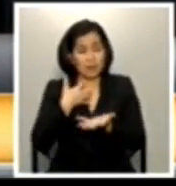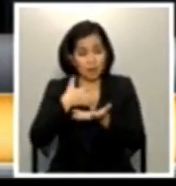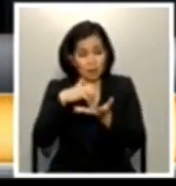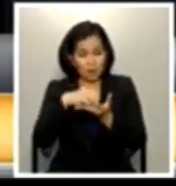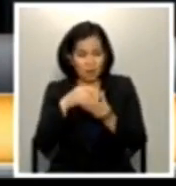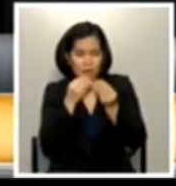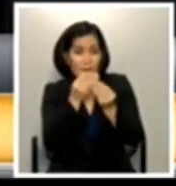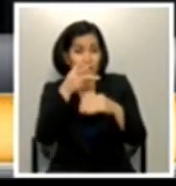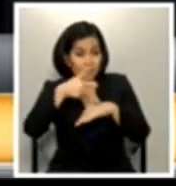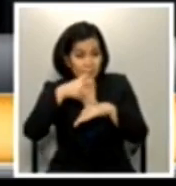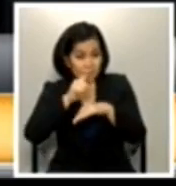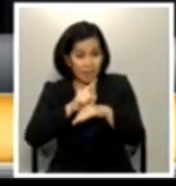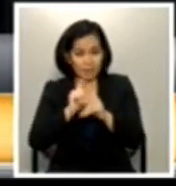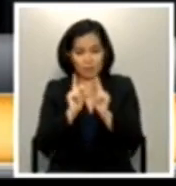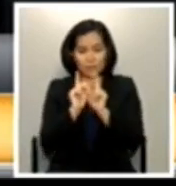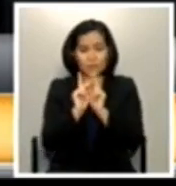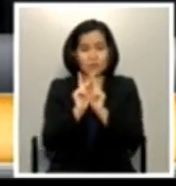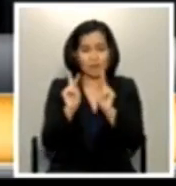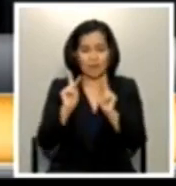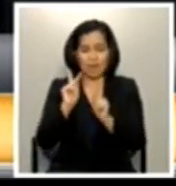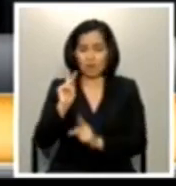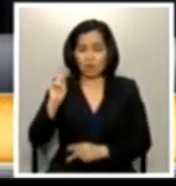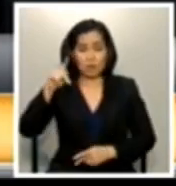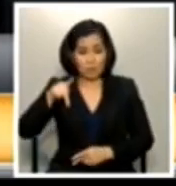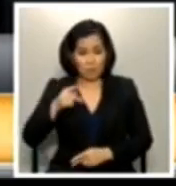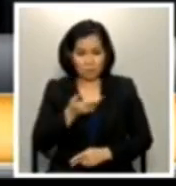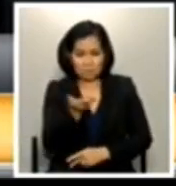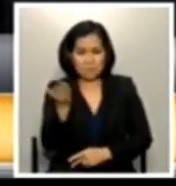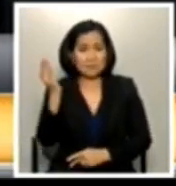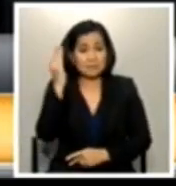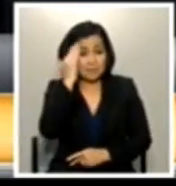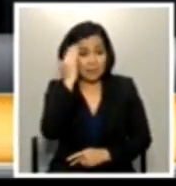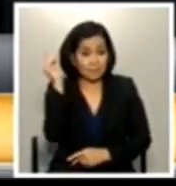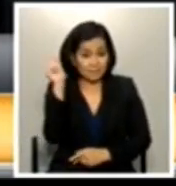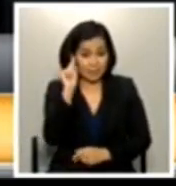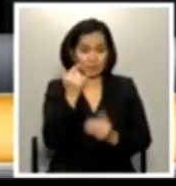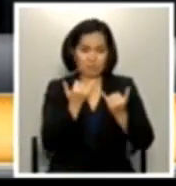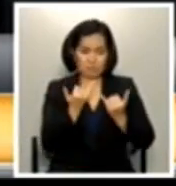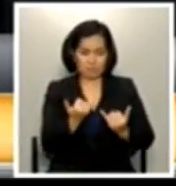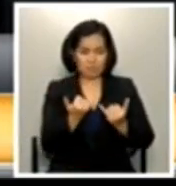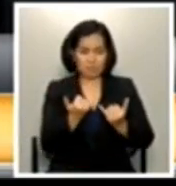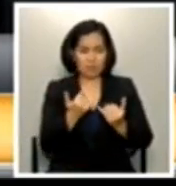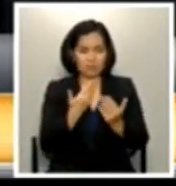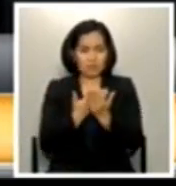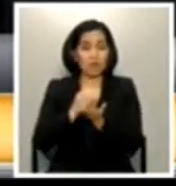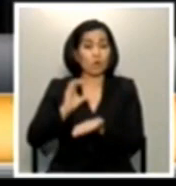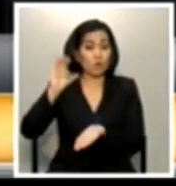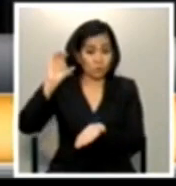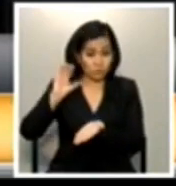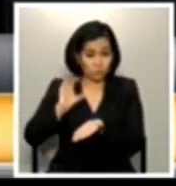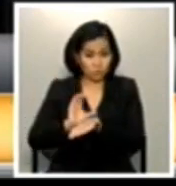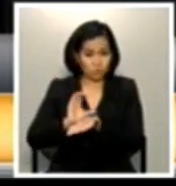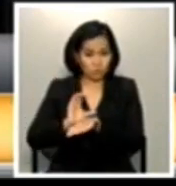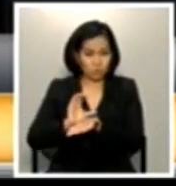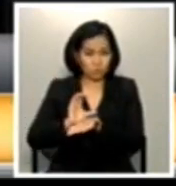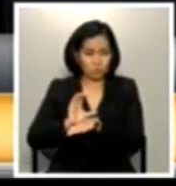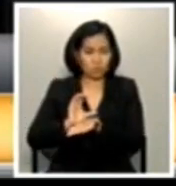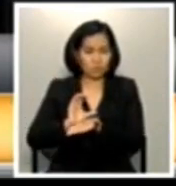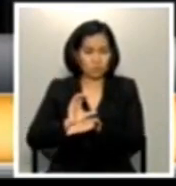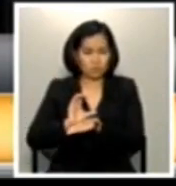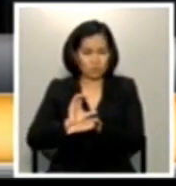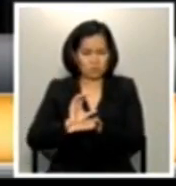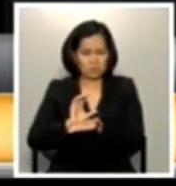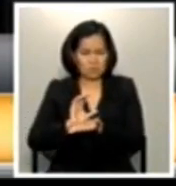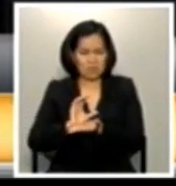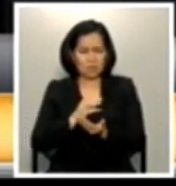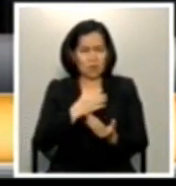ของคณะกรรมการกำกับกิจการพลังงานนะครับว่าวันนี้นะครับกองทุนนั้นไม่ได้ใช้นะครับให้